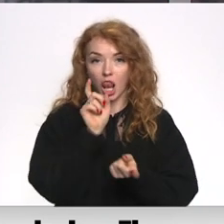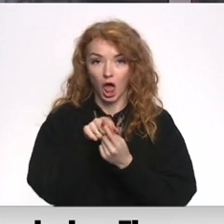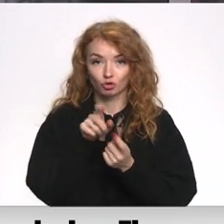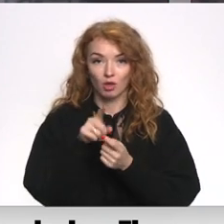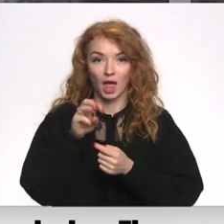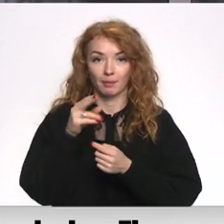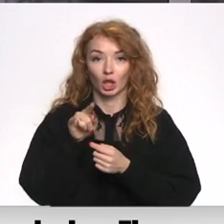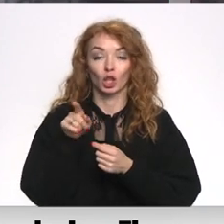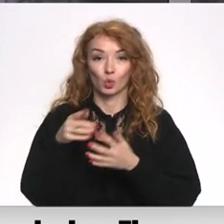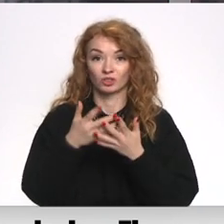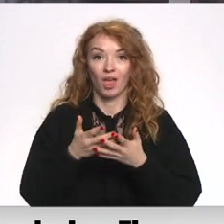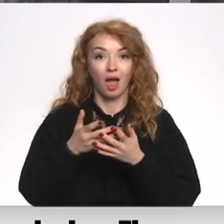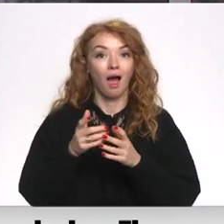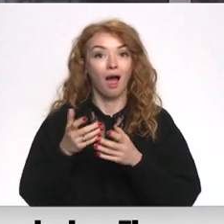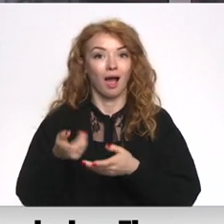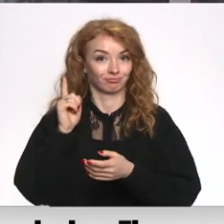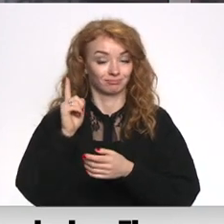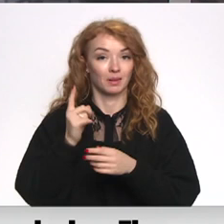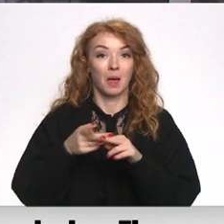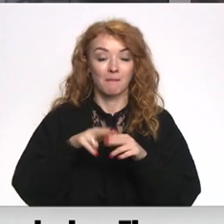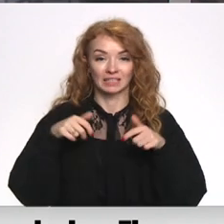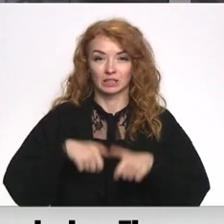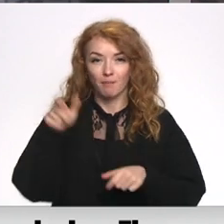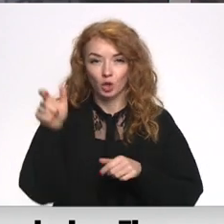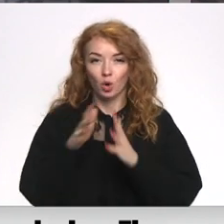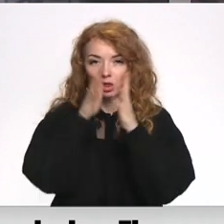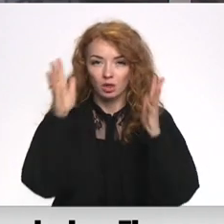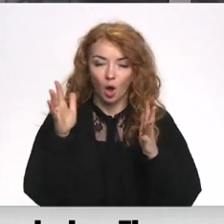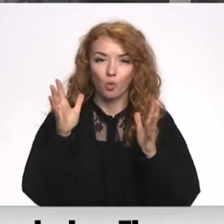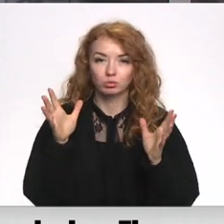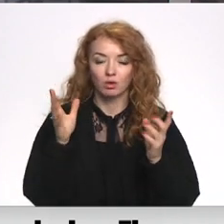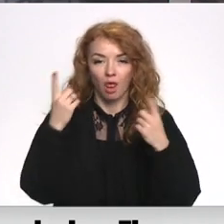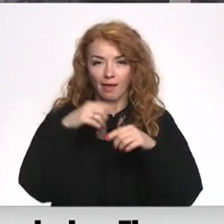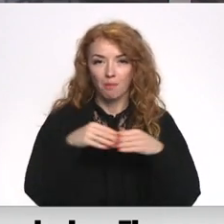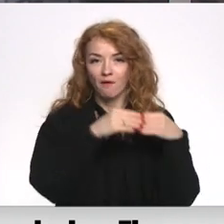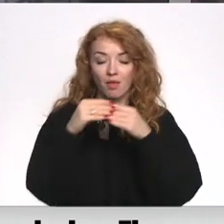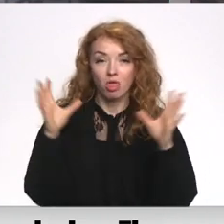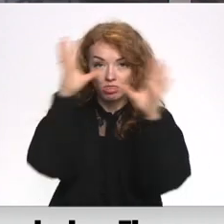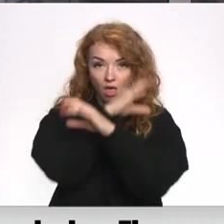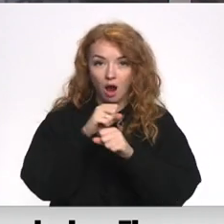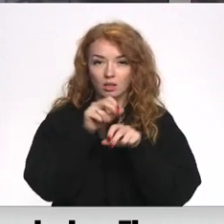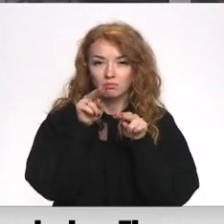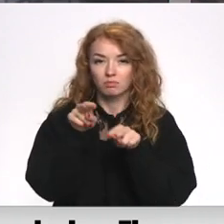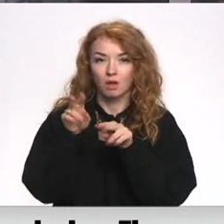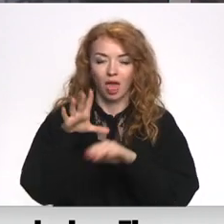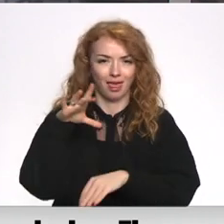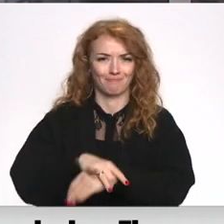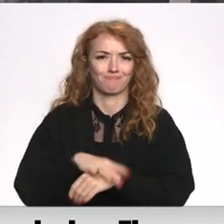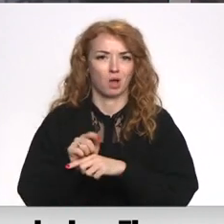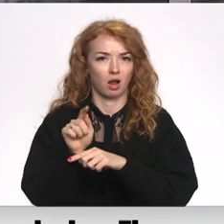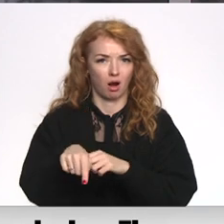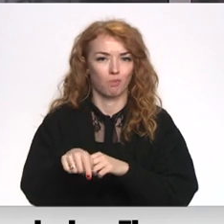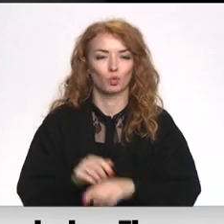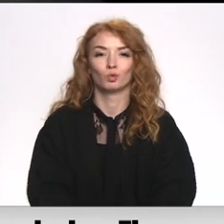taimiņu zvejas liegums, tāpēc valsts vides dienesta inspektori daudz laika velta nakts reidiem, lai fiksētu pārkāpumus zivju nārsta laikā.